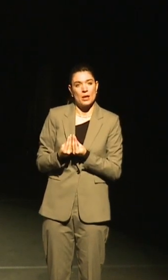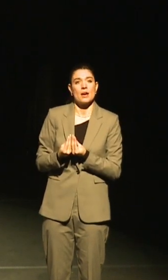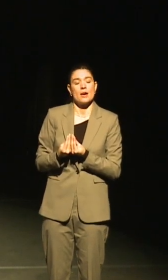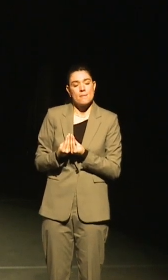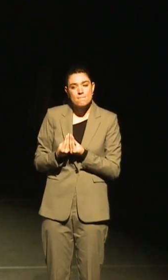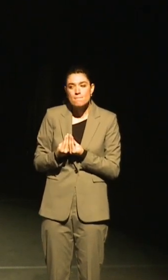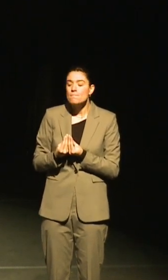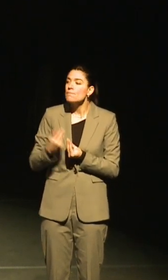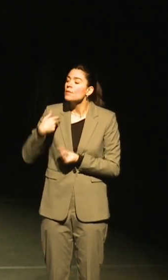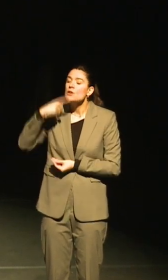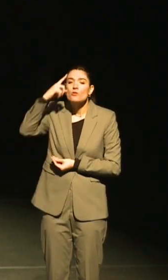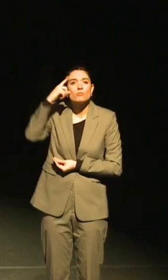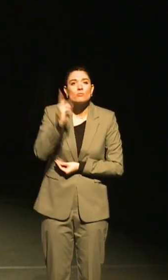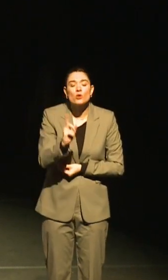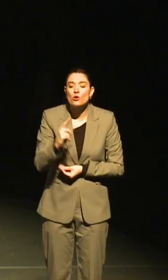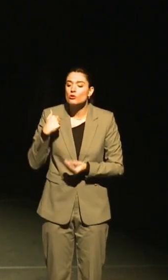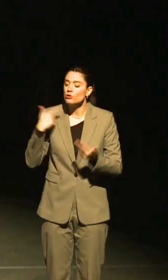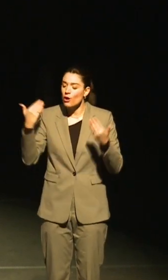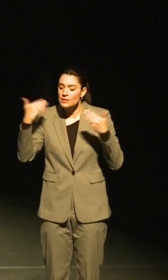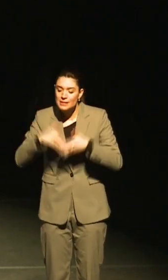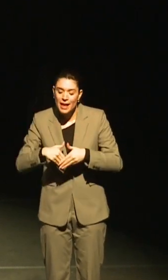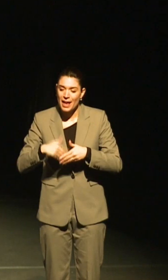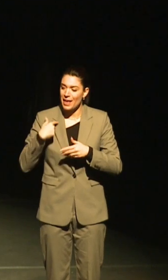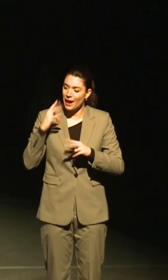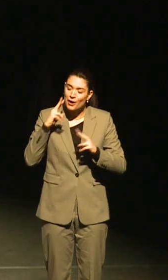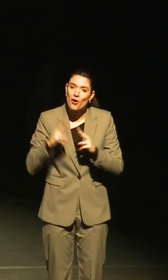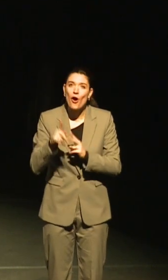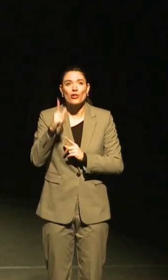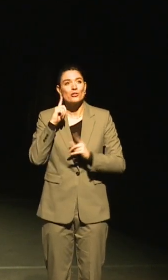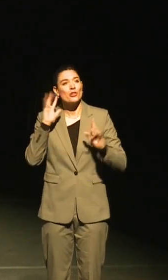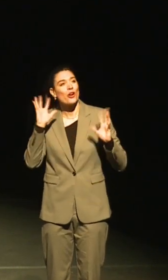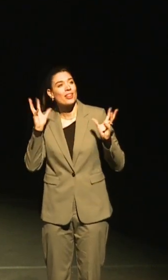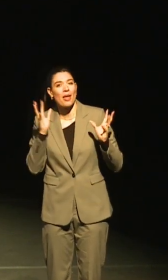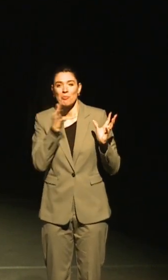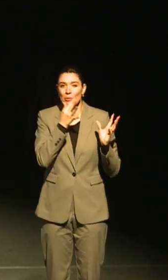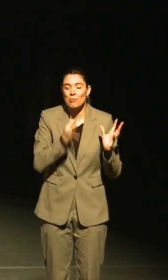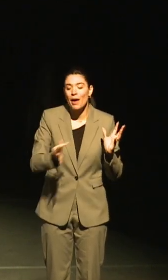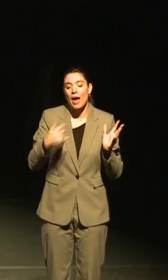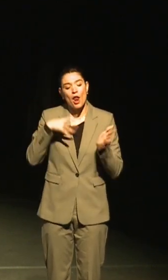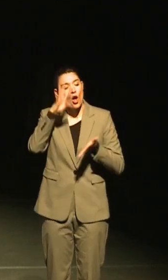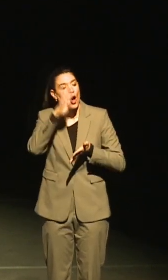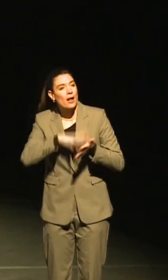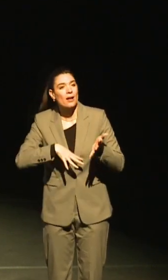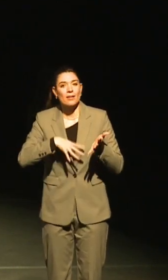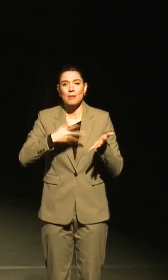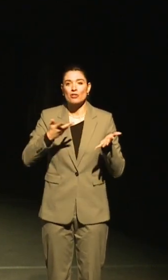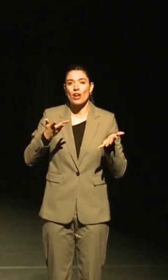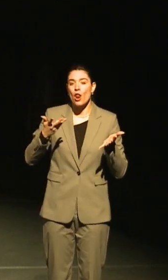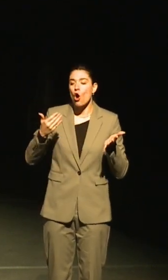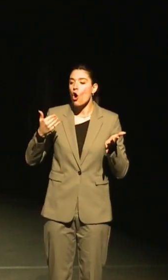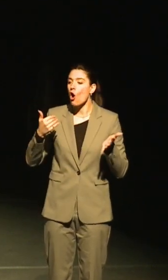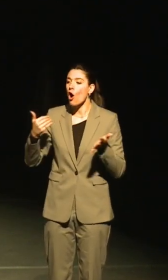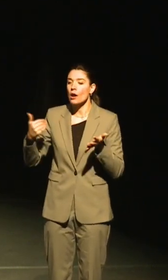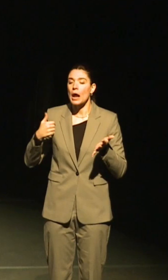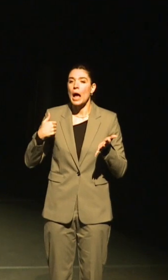non so quella sera Rambla Barcellona bel tempo belle cose io io dico sì e andiamo tutti